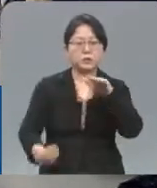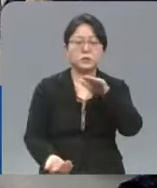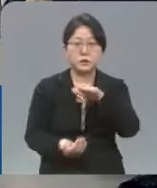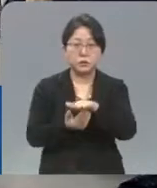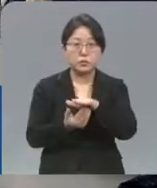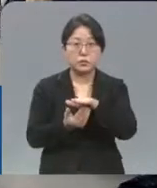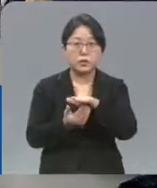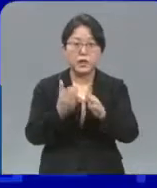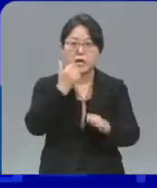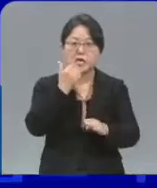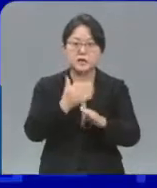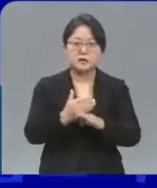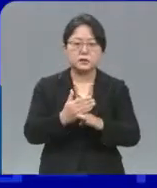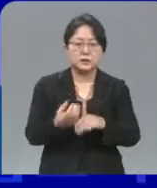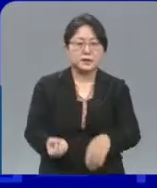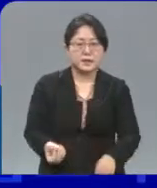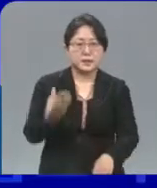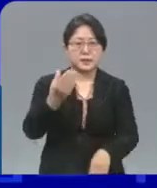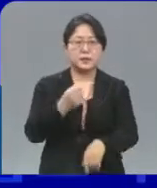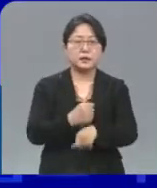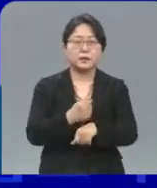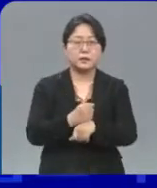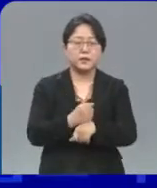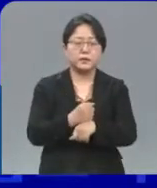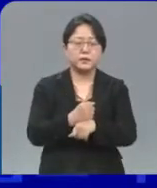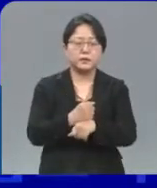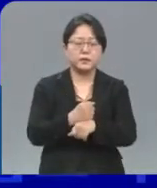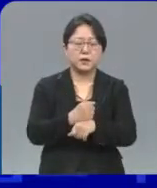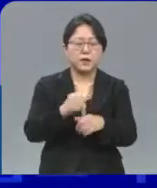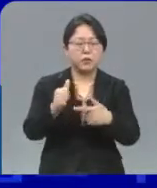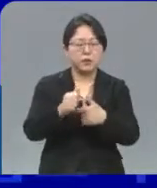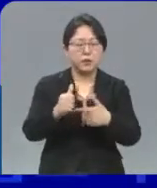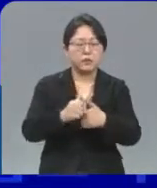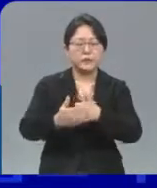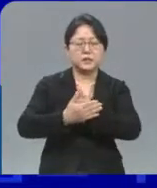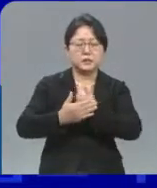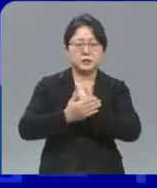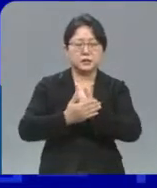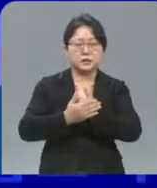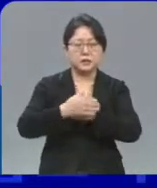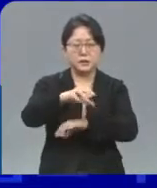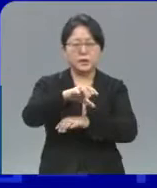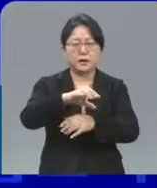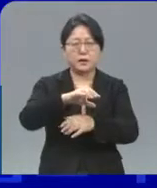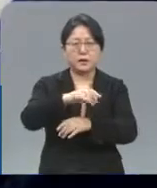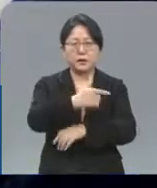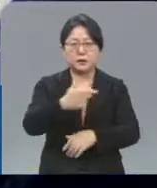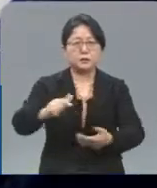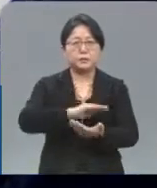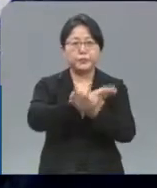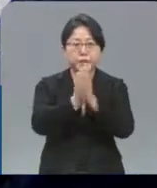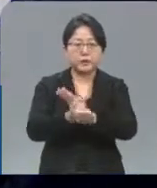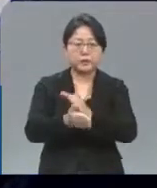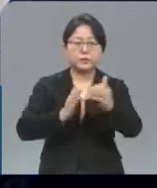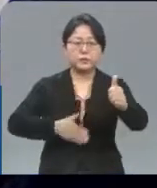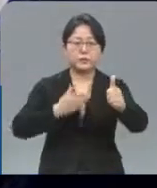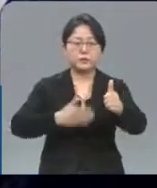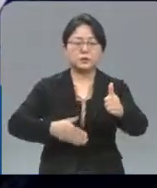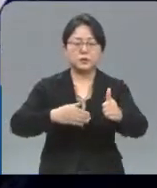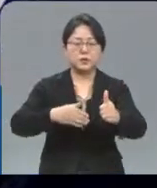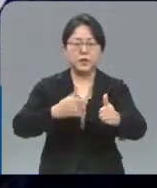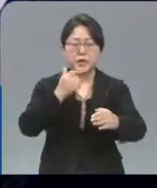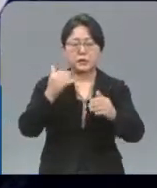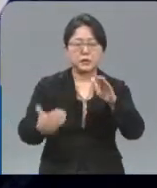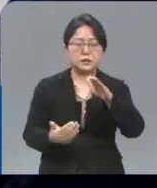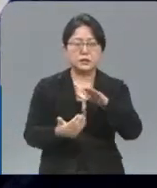실현하고 민주당을 승리의 길로 이끌겠다며 호남의 압도적인 지지로 대반전을 이뤄달라고 말했습니다. 민주당